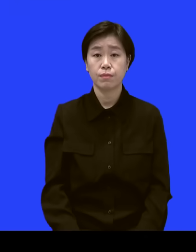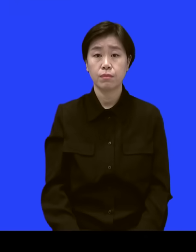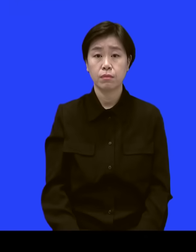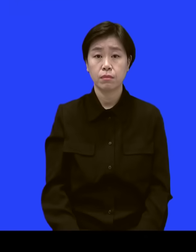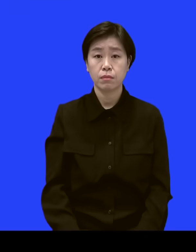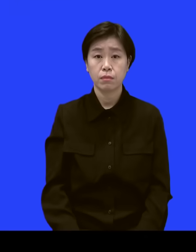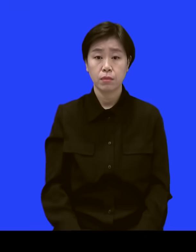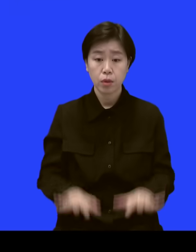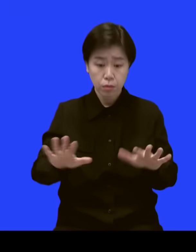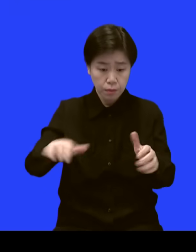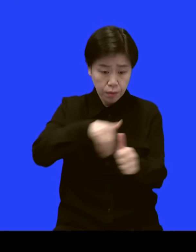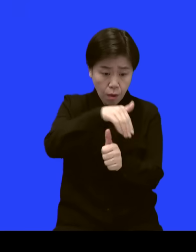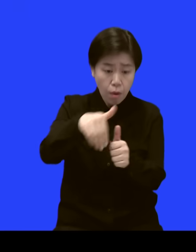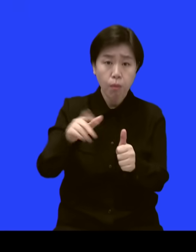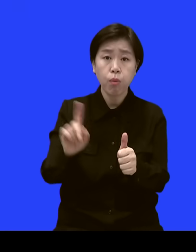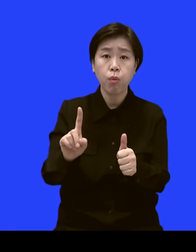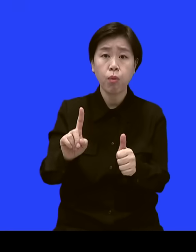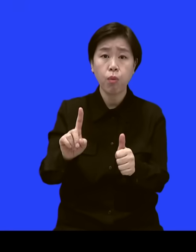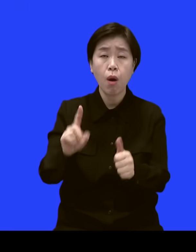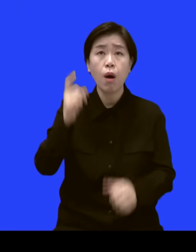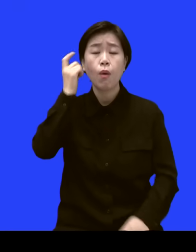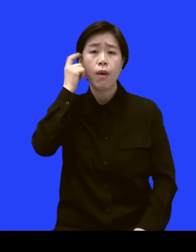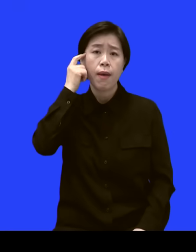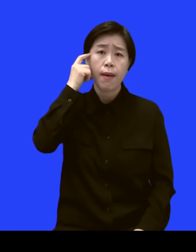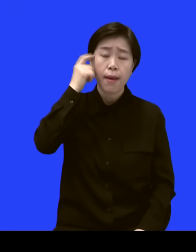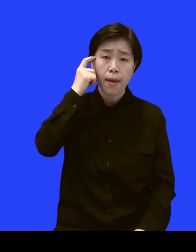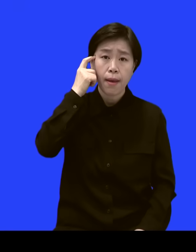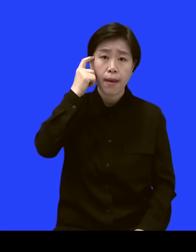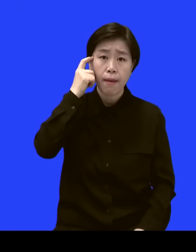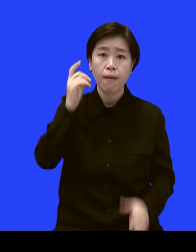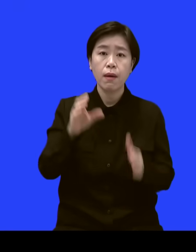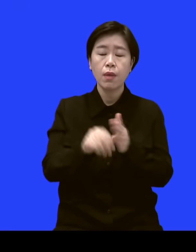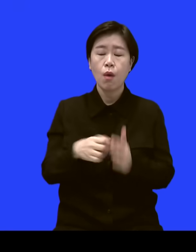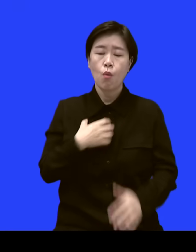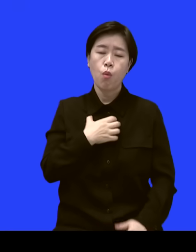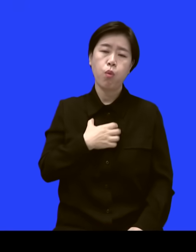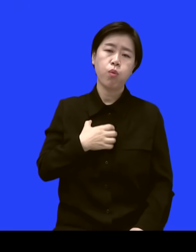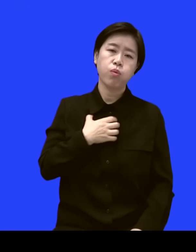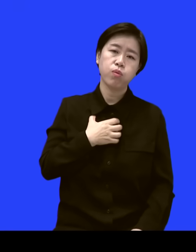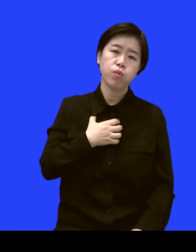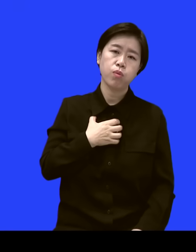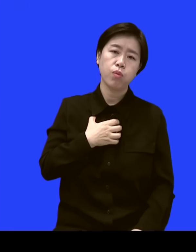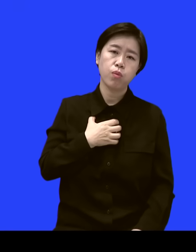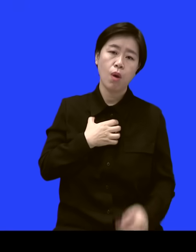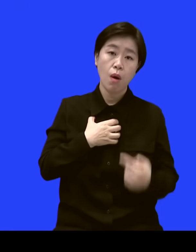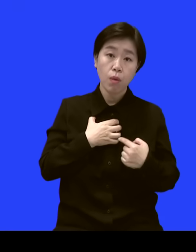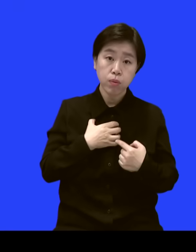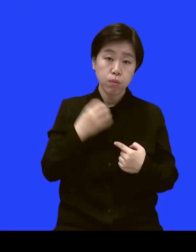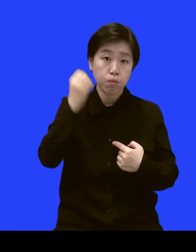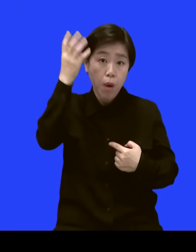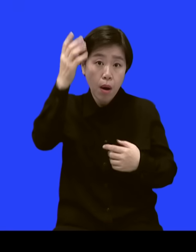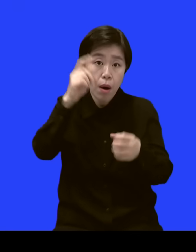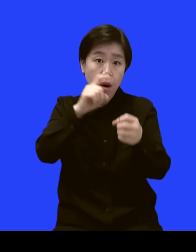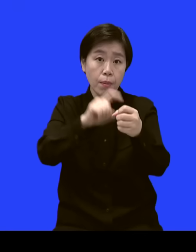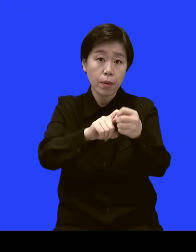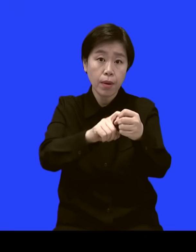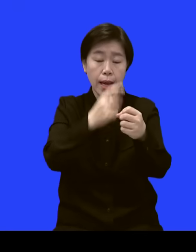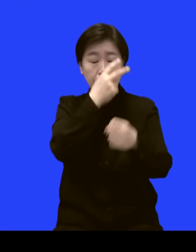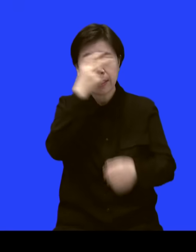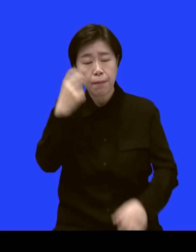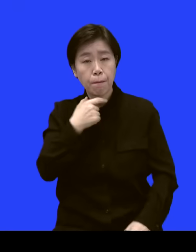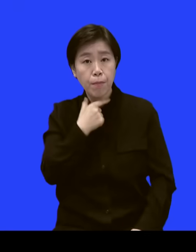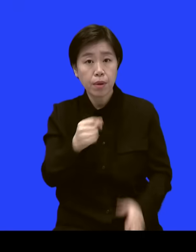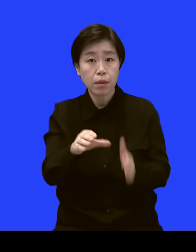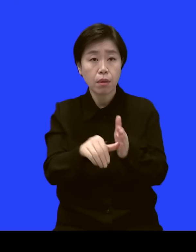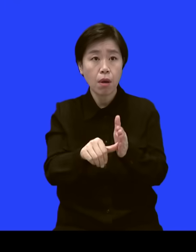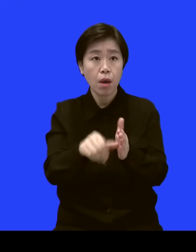내가 왜 이렇게 됐지? 이런 생각을 하기 시작하면 또 너무 괴롭고 괴로운 걸 잊고 싶어서 좀 잠이라도 자고